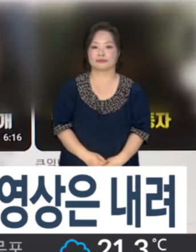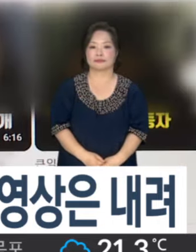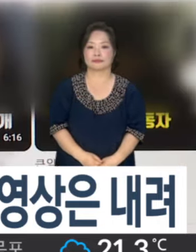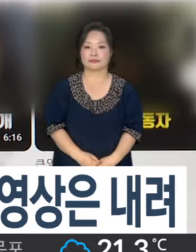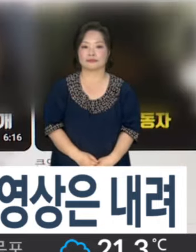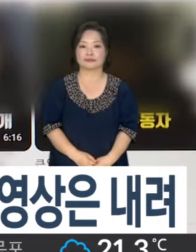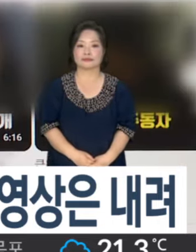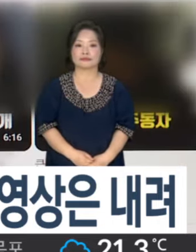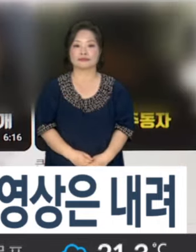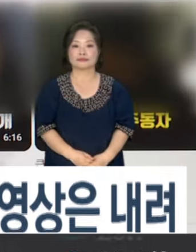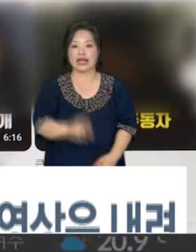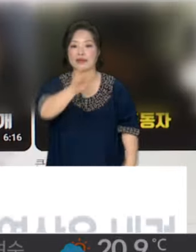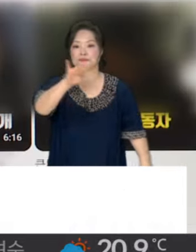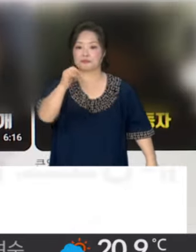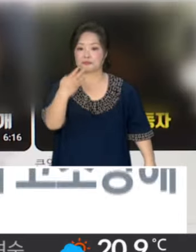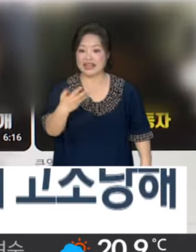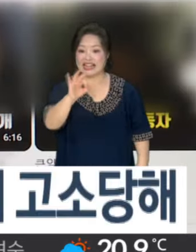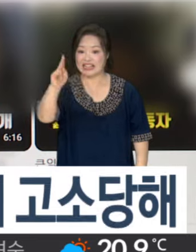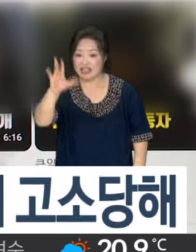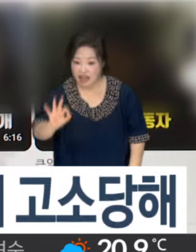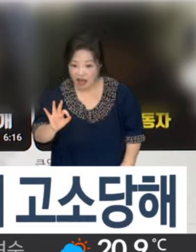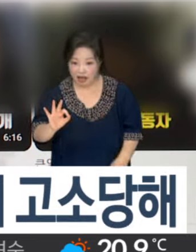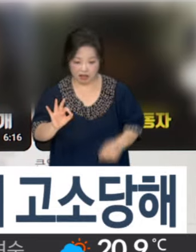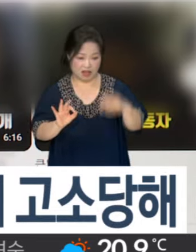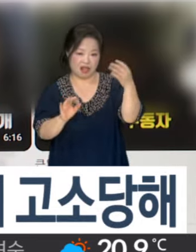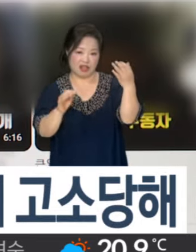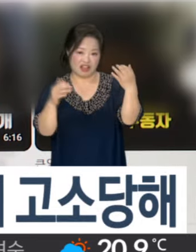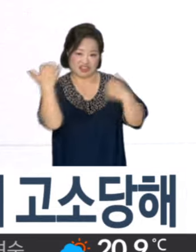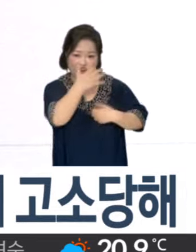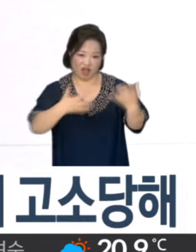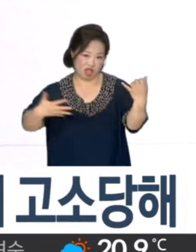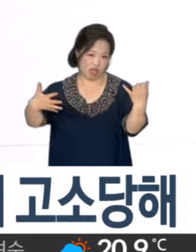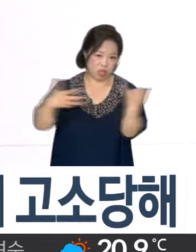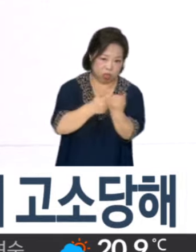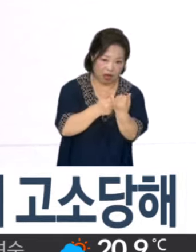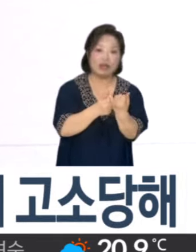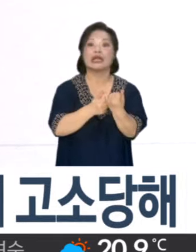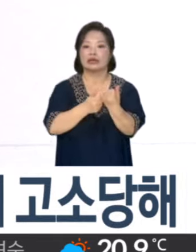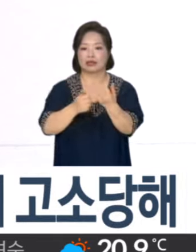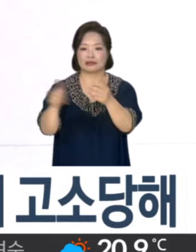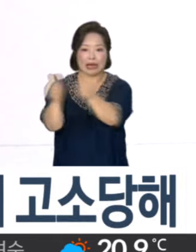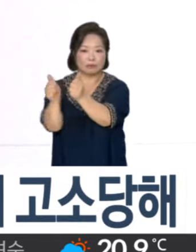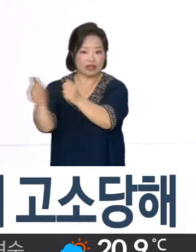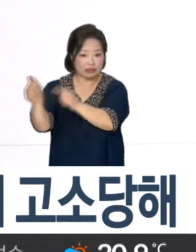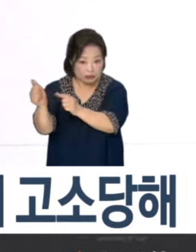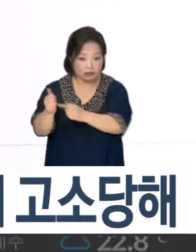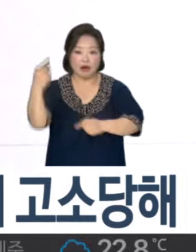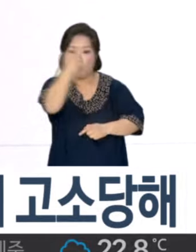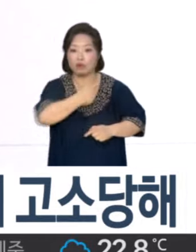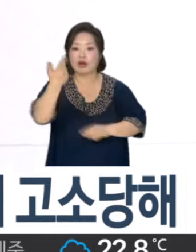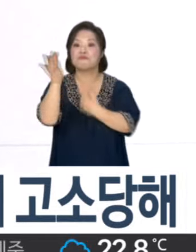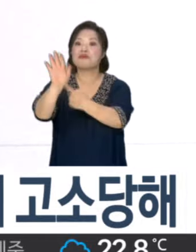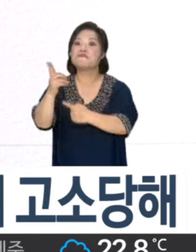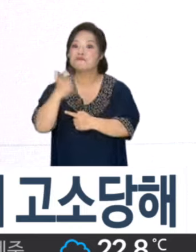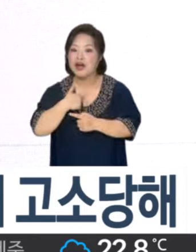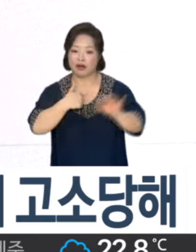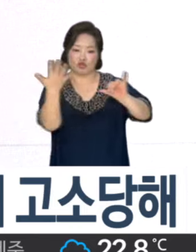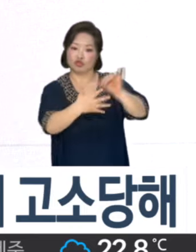기사입니다 밀양 집단 성폭행 사건과 관련해 가해자들의 신상을 공개한 유튜브 채널이 명예 훼